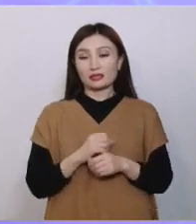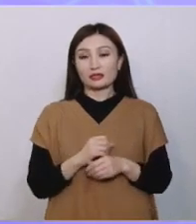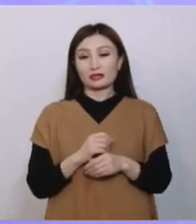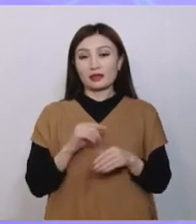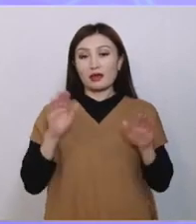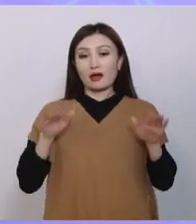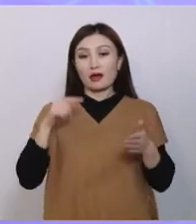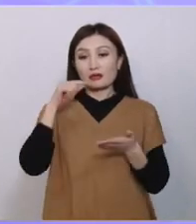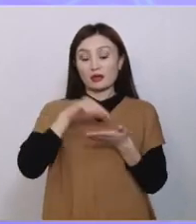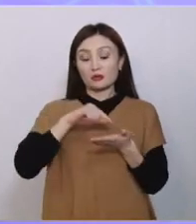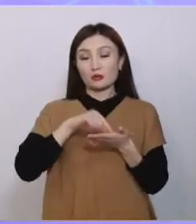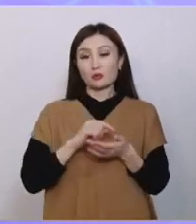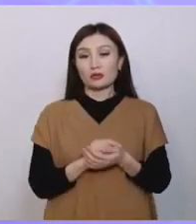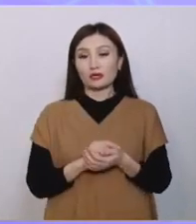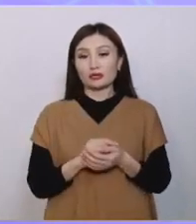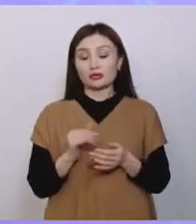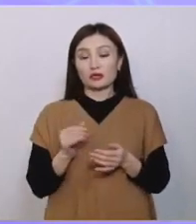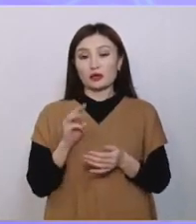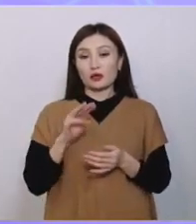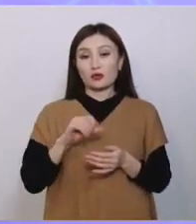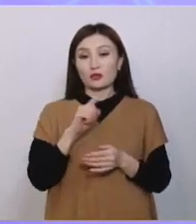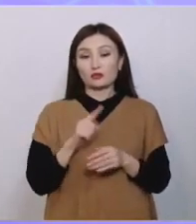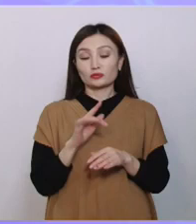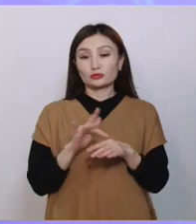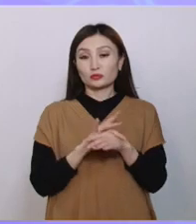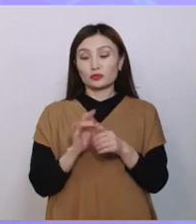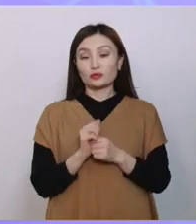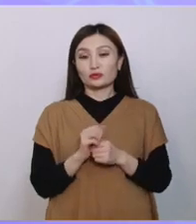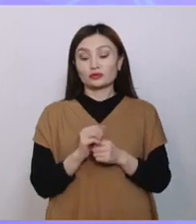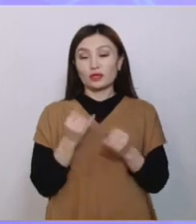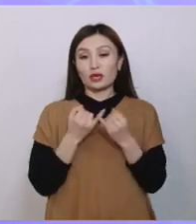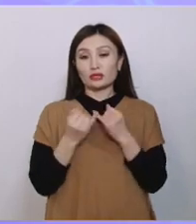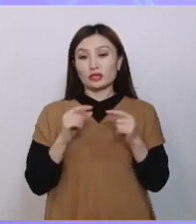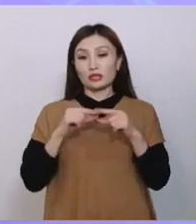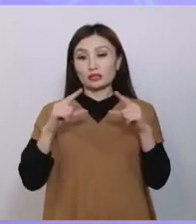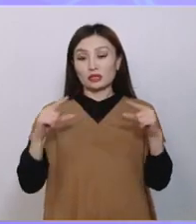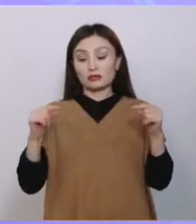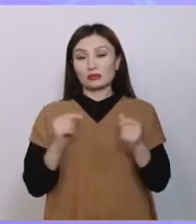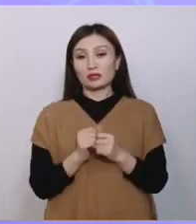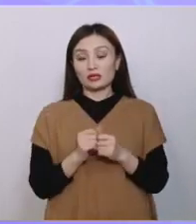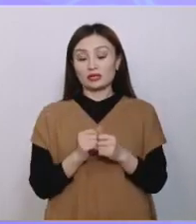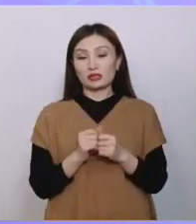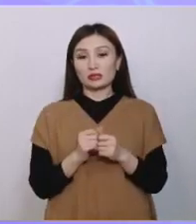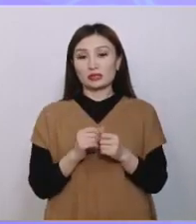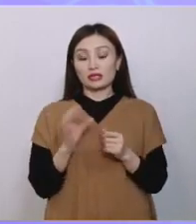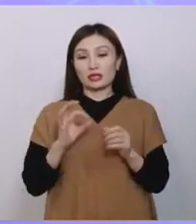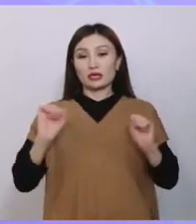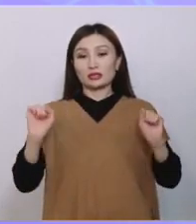канаттуулар, муз, сары жалбырак, кыш